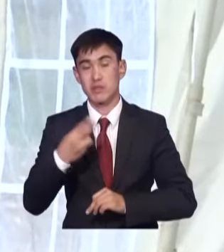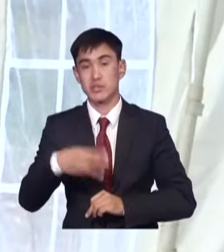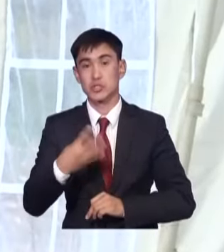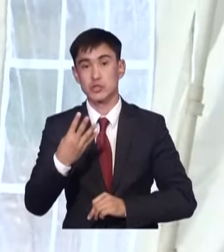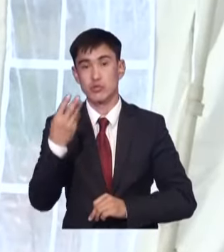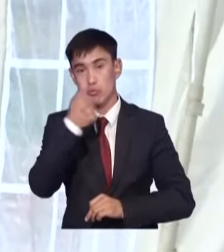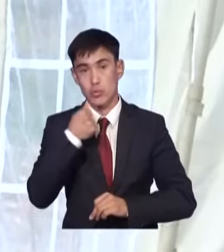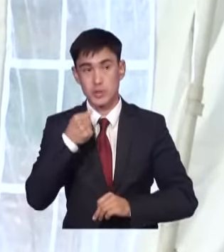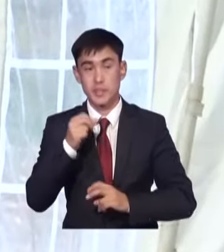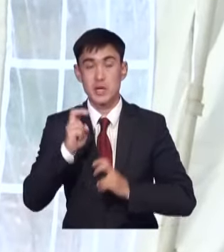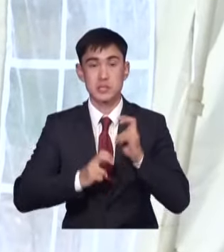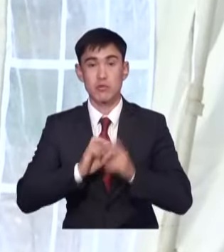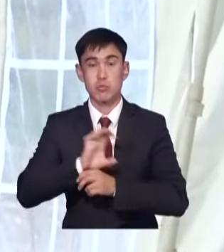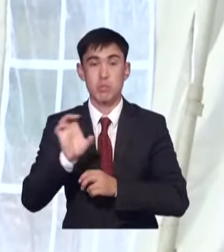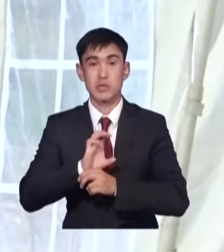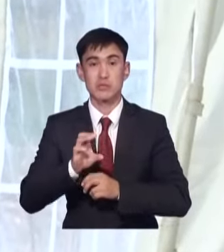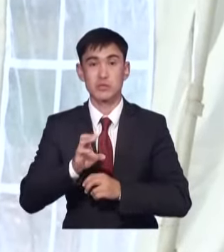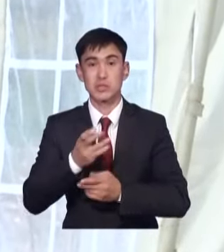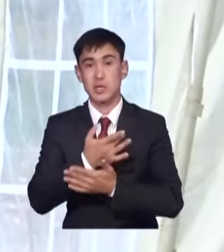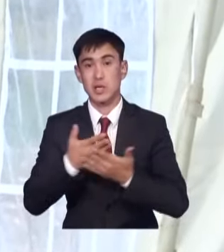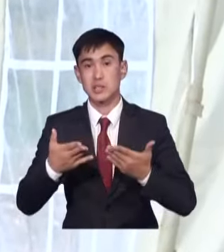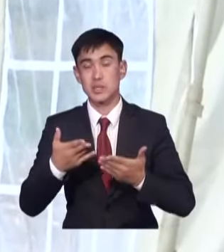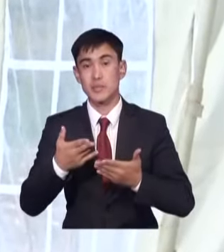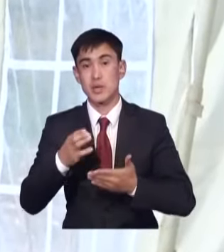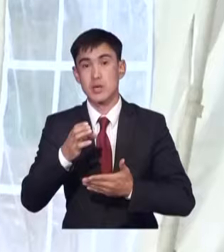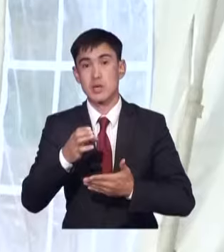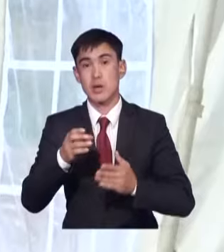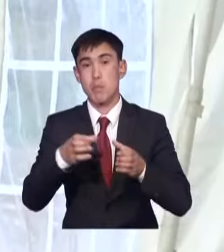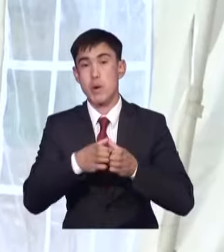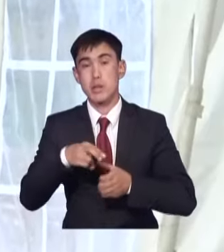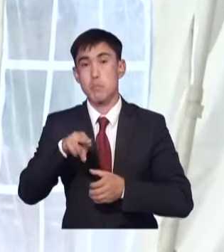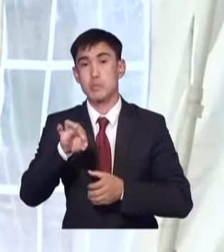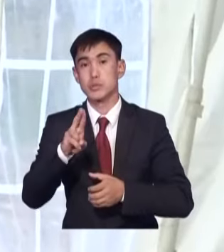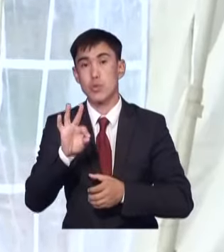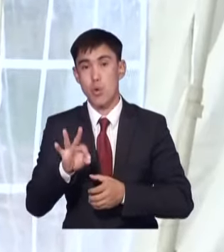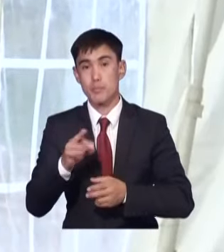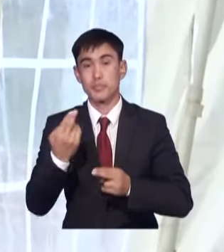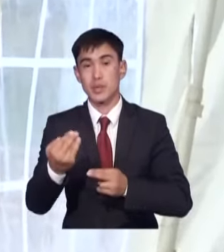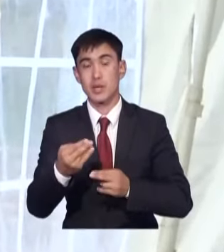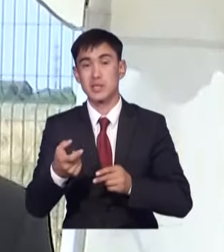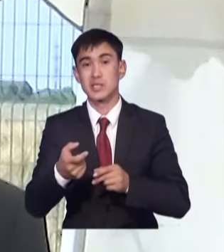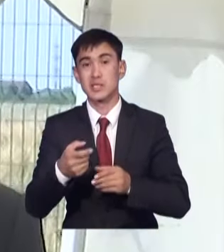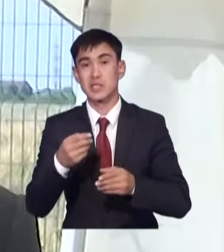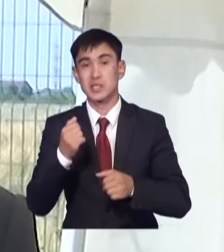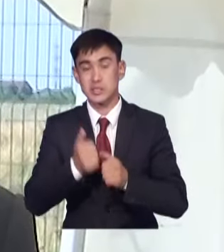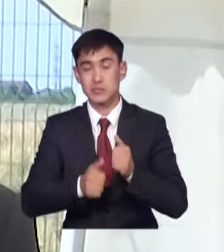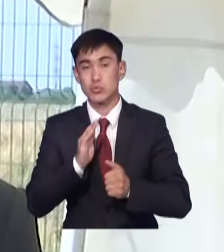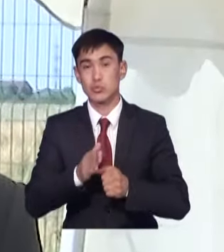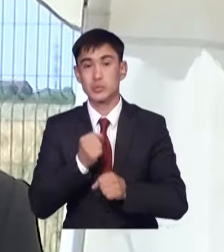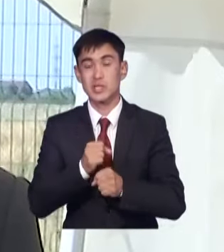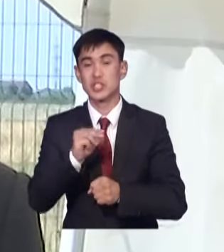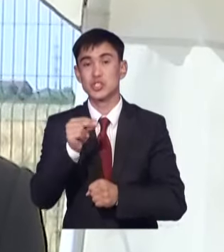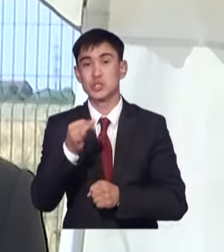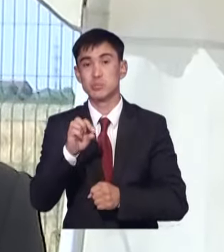года завод по производству солёных сков и закусок компании peps в частности мы будем проводить картофельные чипсы лейс Алматинская область